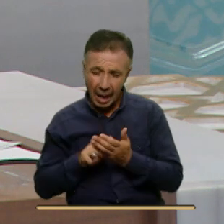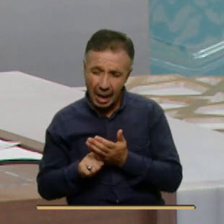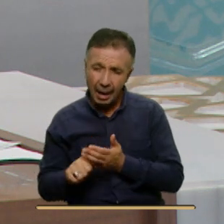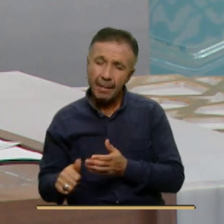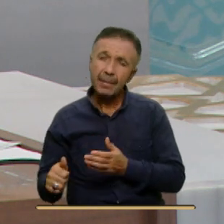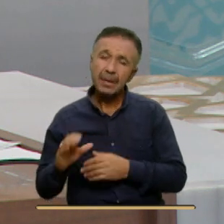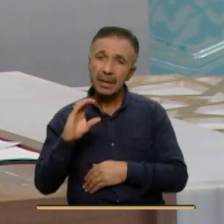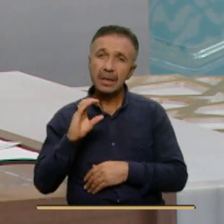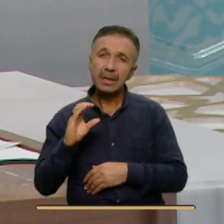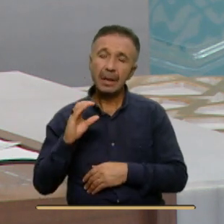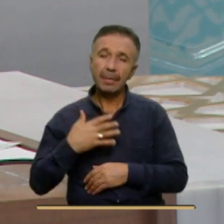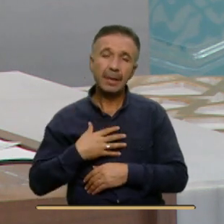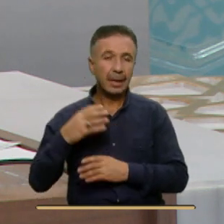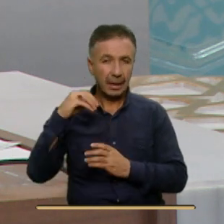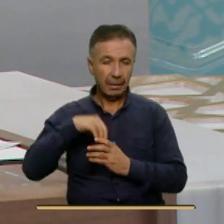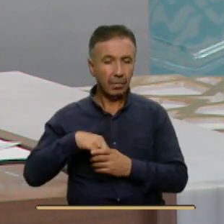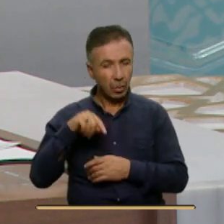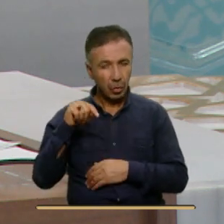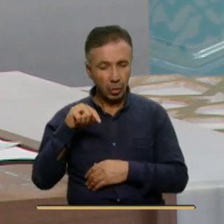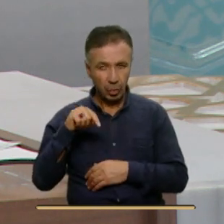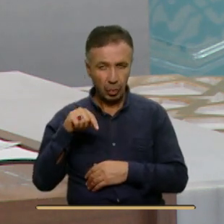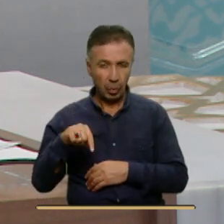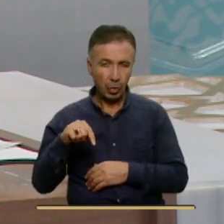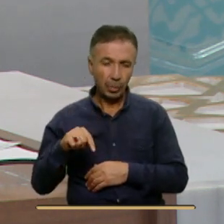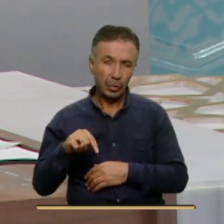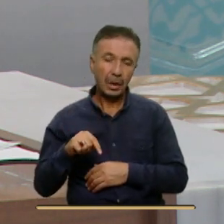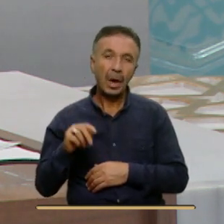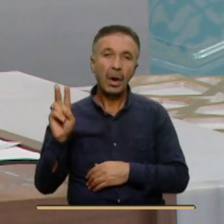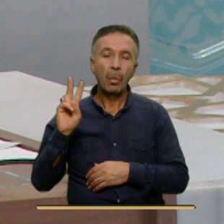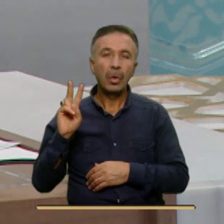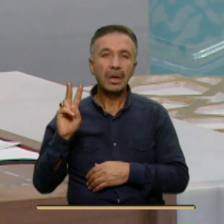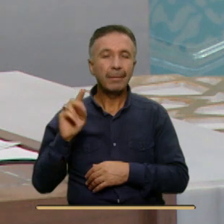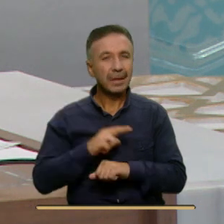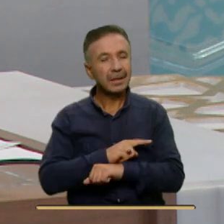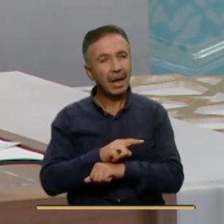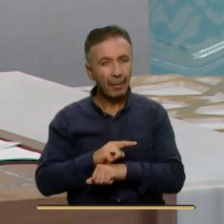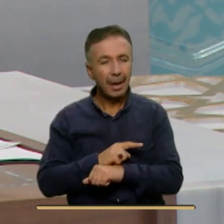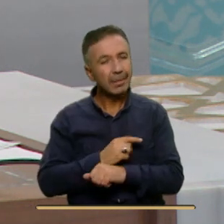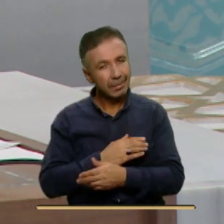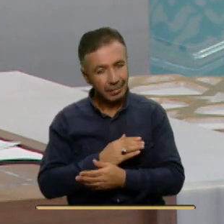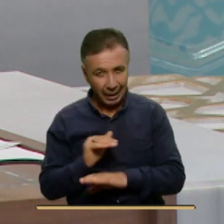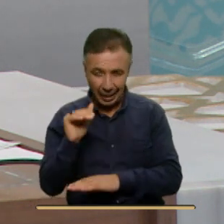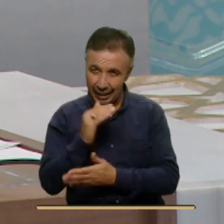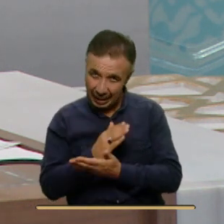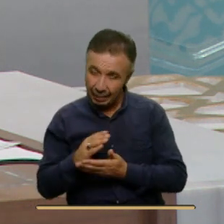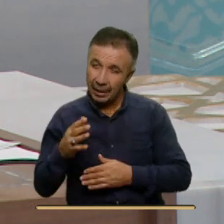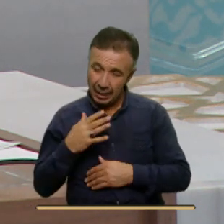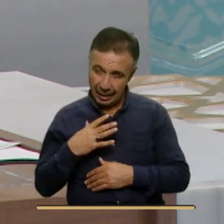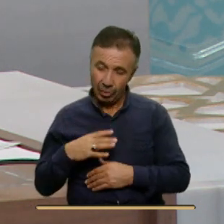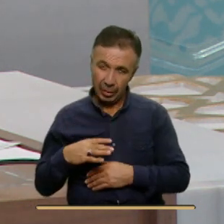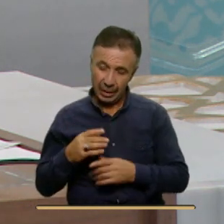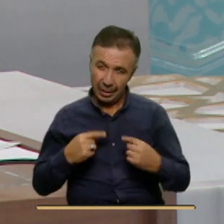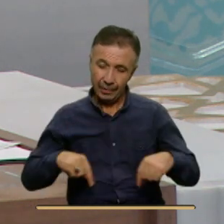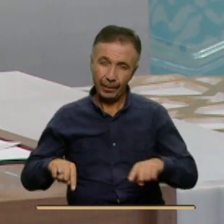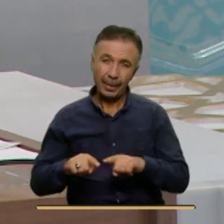Günümüzde eğer modernite dediğimiz, modern bir zaman dilimi geçirmek istiyorsak, çağımızı modern